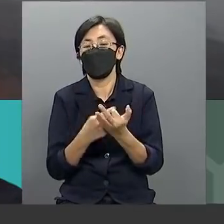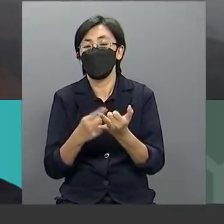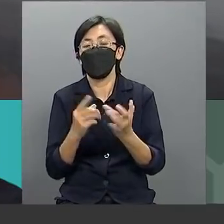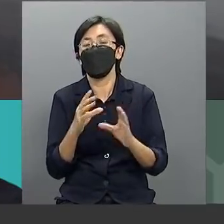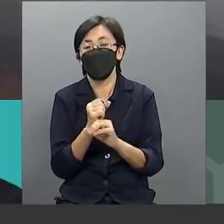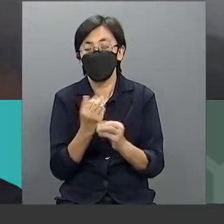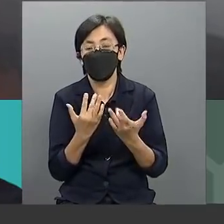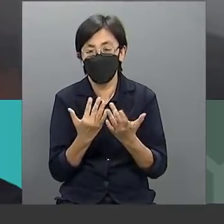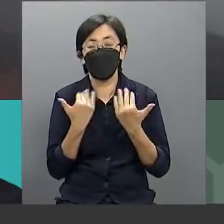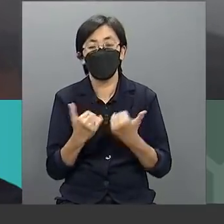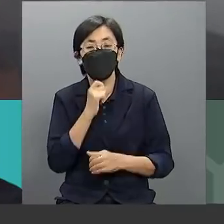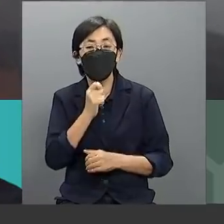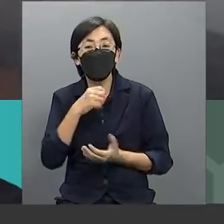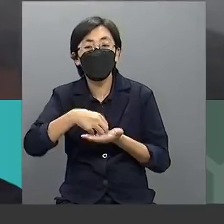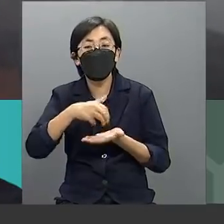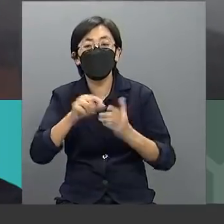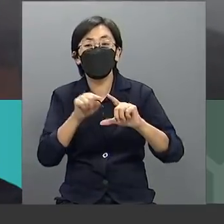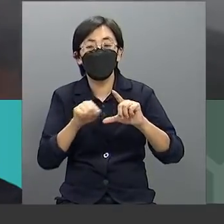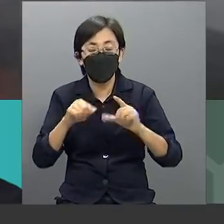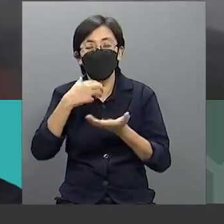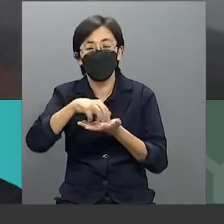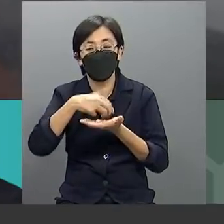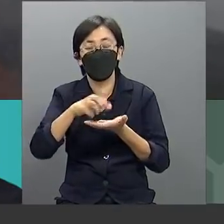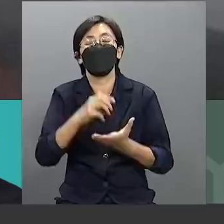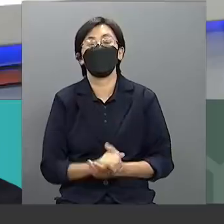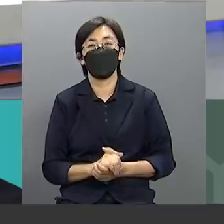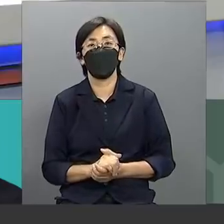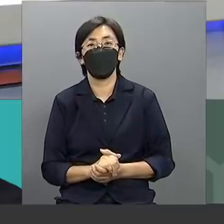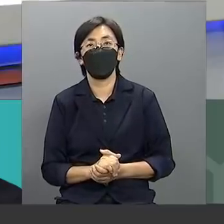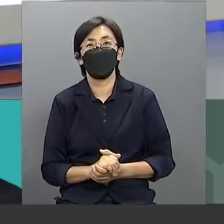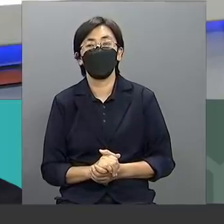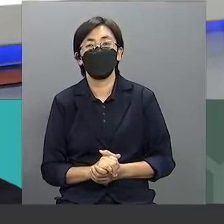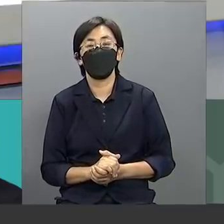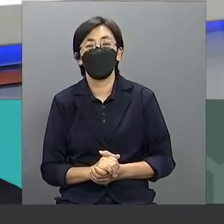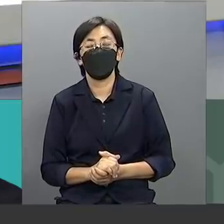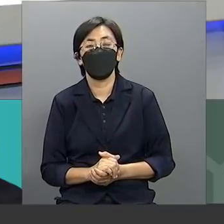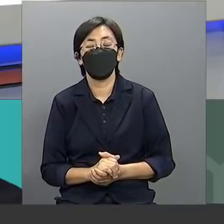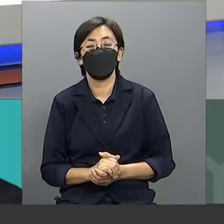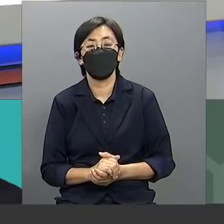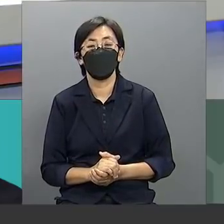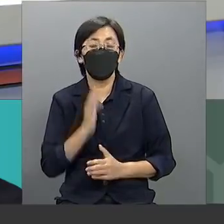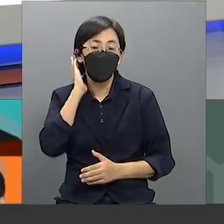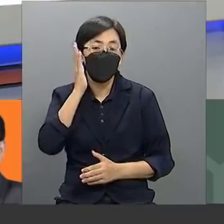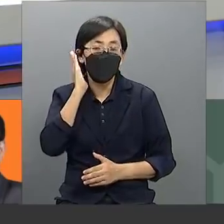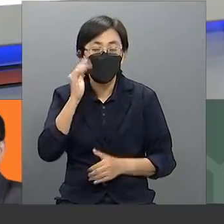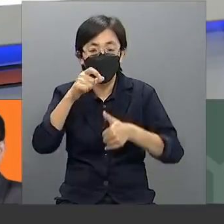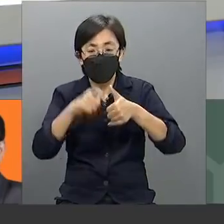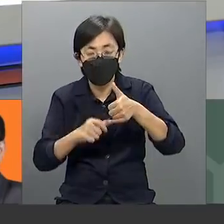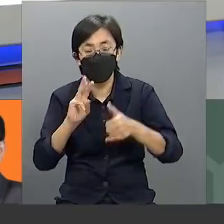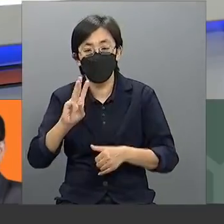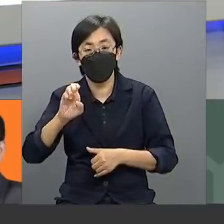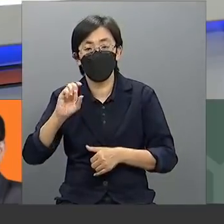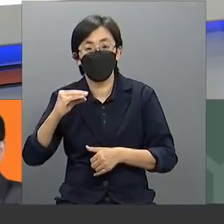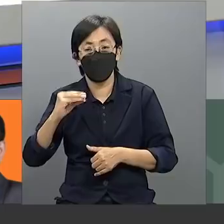ขอบคุณค่ะคุณอรณีนะคะก็เปิดใจคุณวิโรจน์ลักษณะอดิศรที่ตอนนี้ผลการนับคะแนนอย่างไม่เป็นทางการ